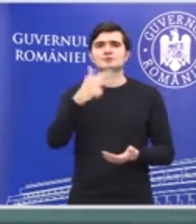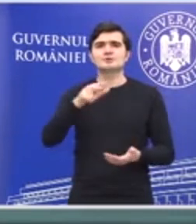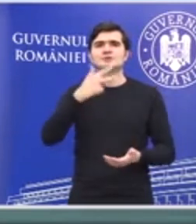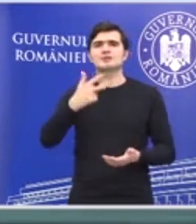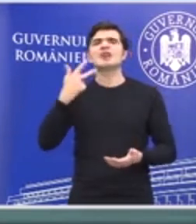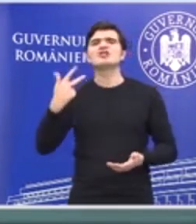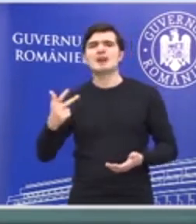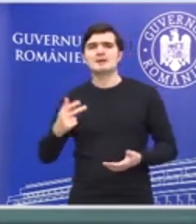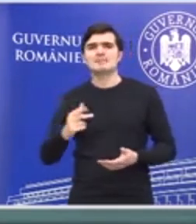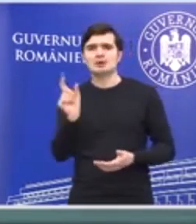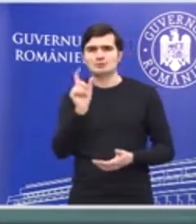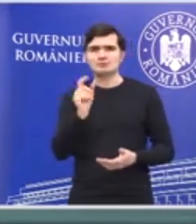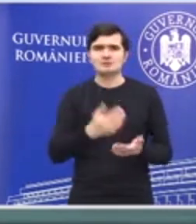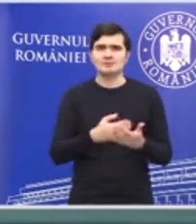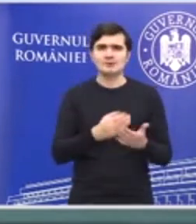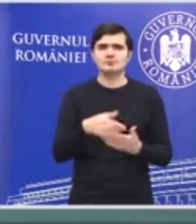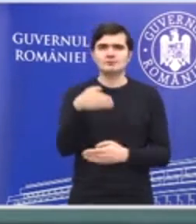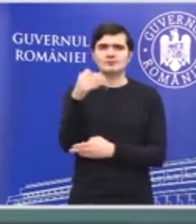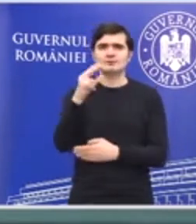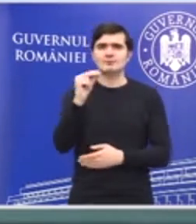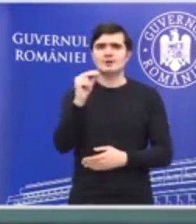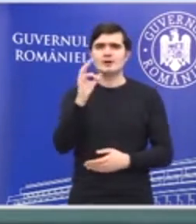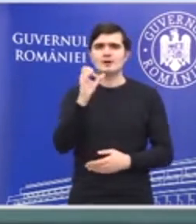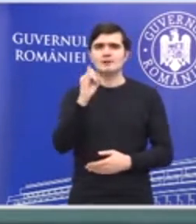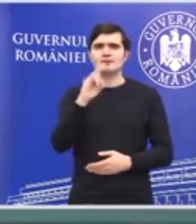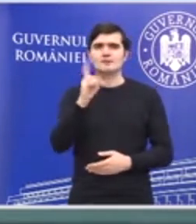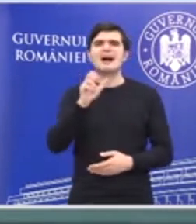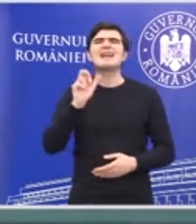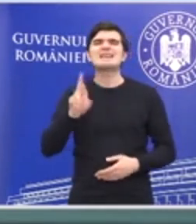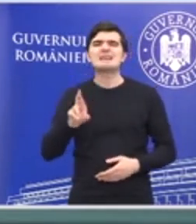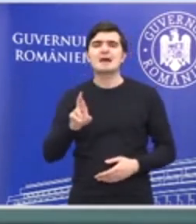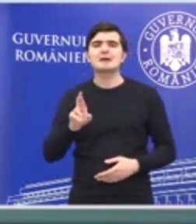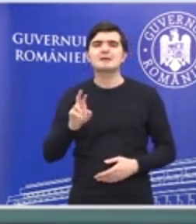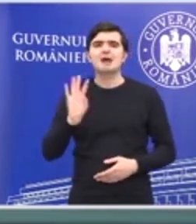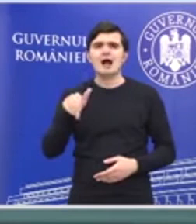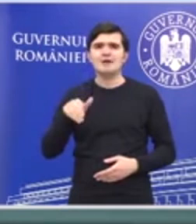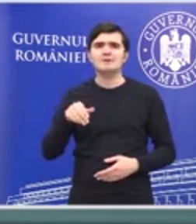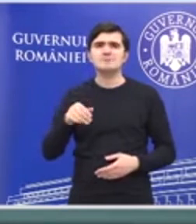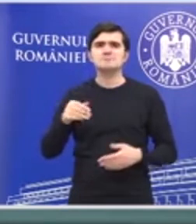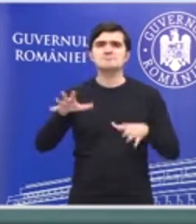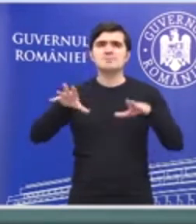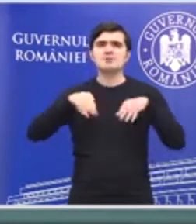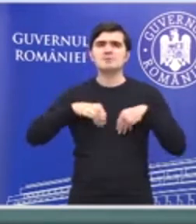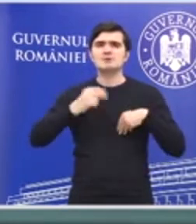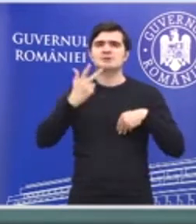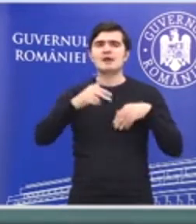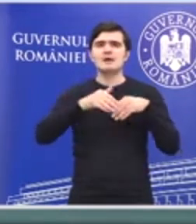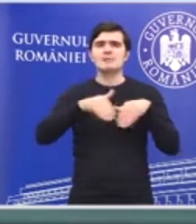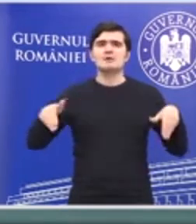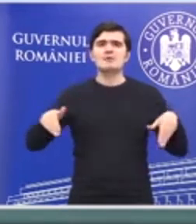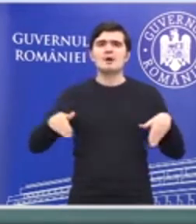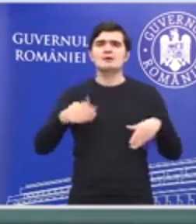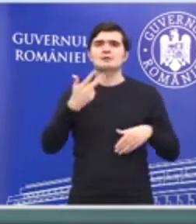3.710.333 de doze. Pentru BioNTech Pfizer, pentru vaccinul produs de BioNTech Pfizer, avem recepționate